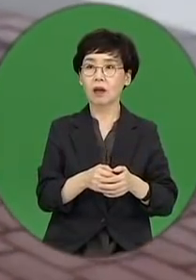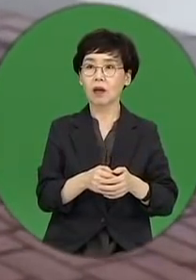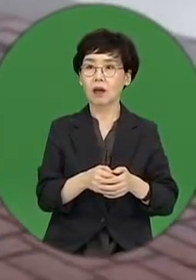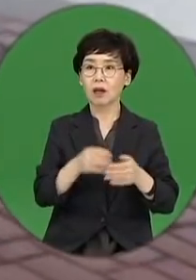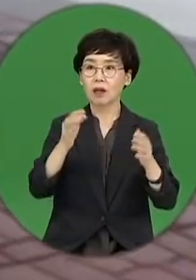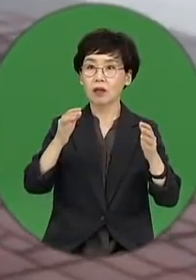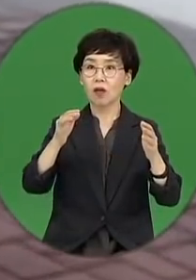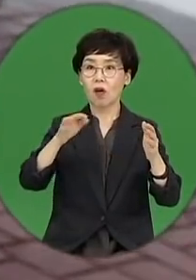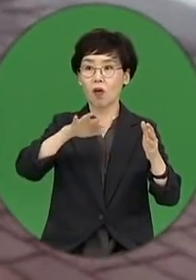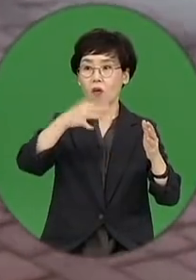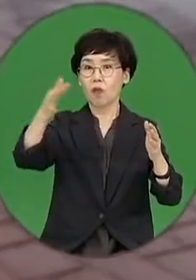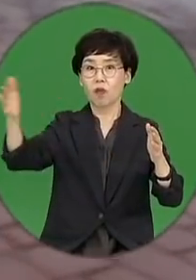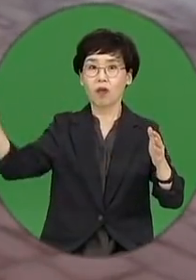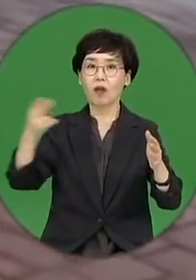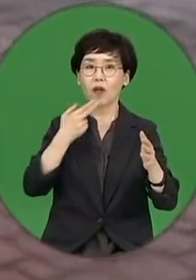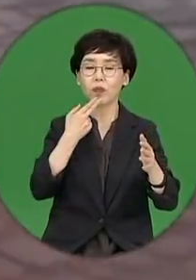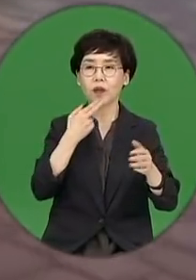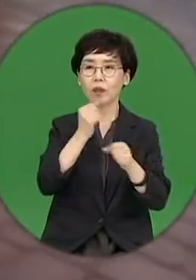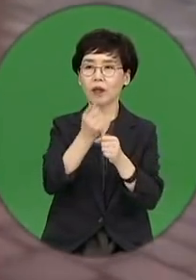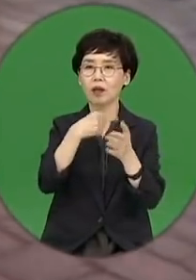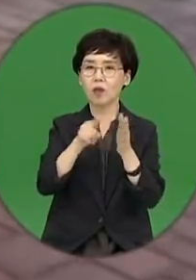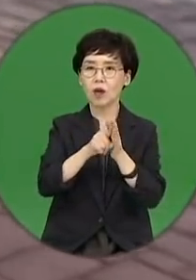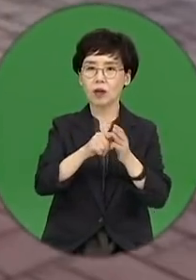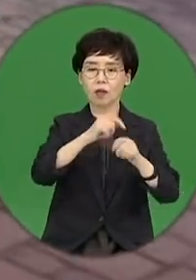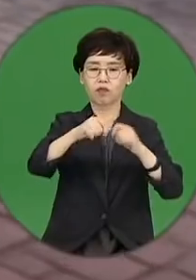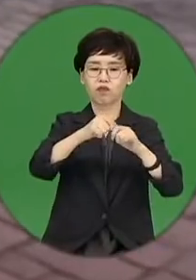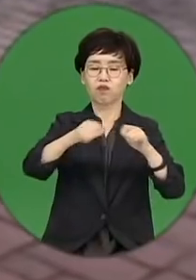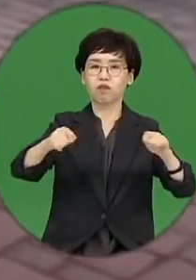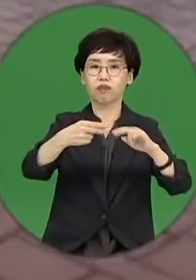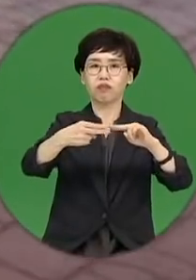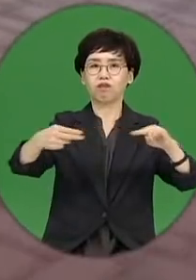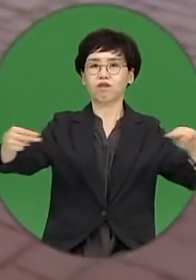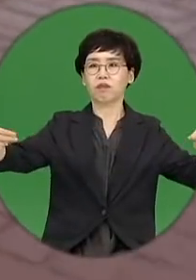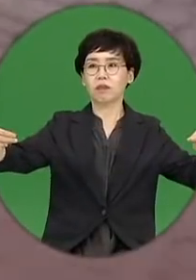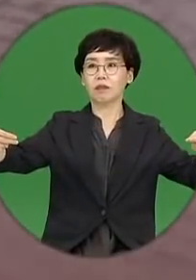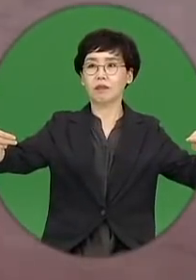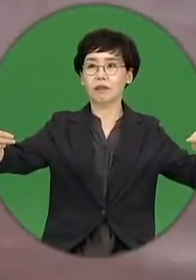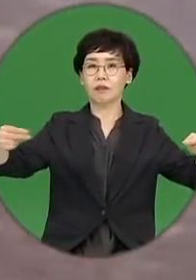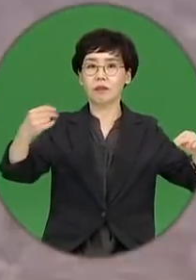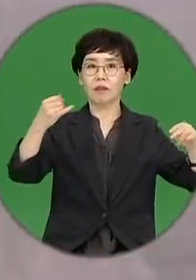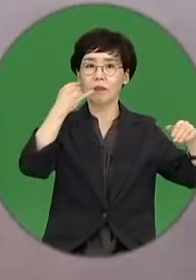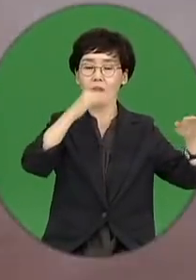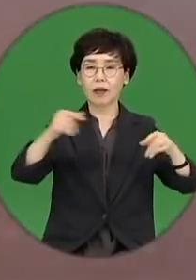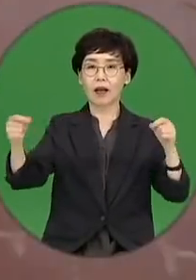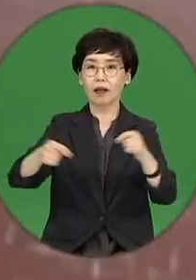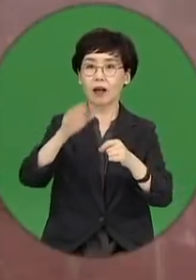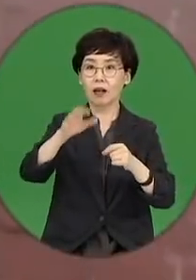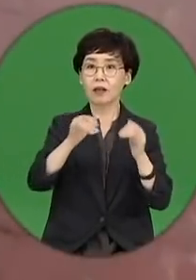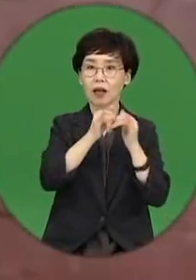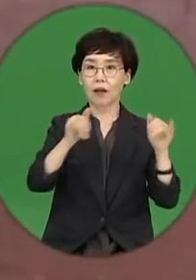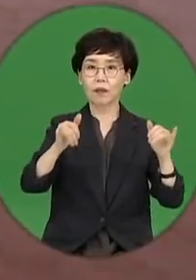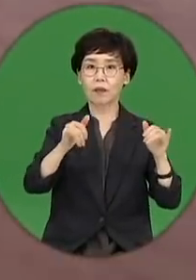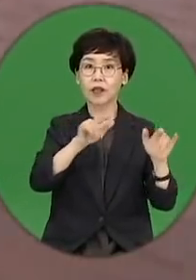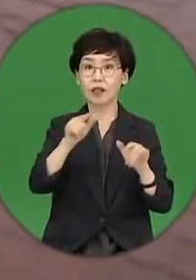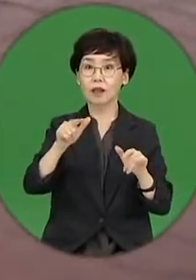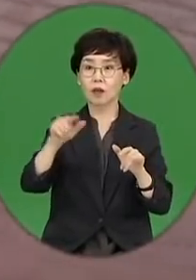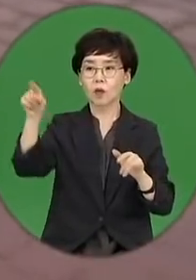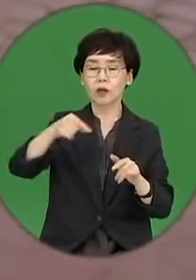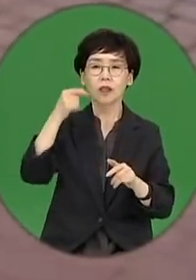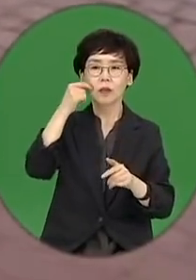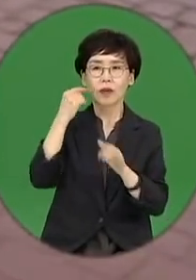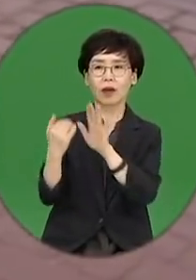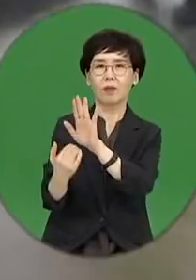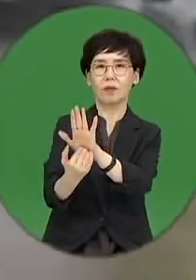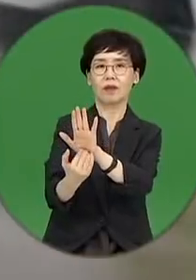않게 하기 위해서 구조물을 동여매고 있고요. 그리고 또 바닥 근처에 가까이 사람들이 가지 못하게 지금